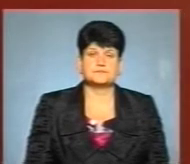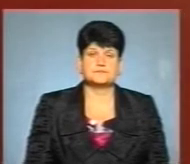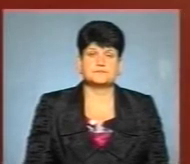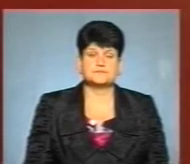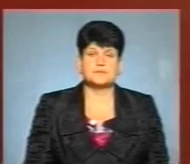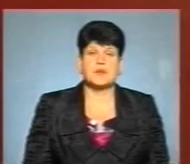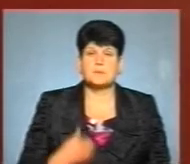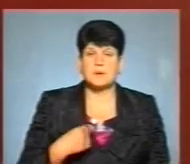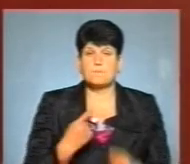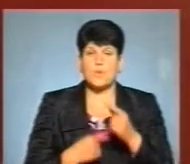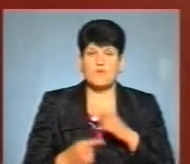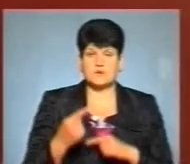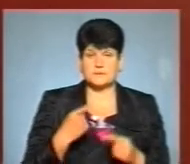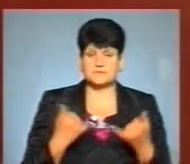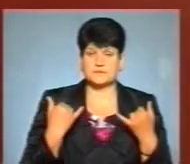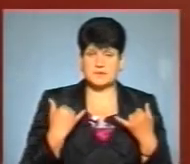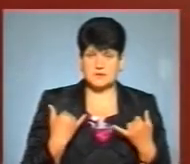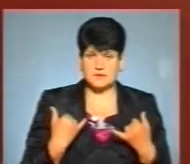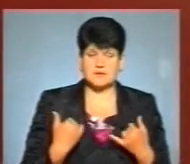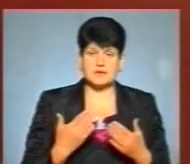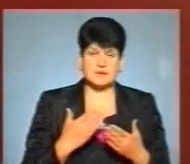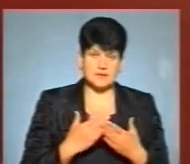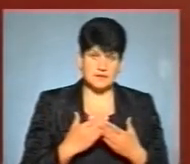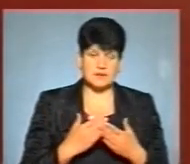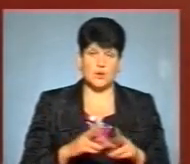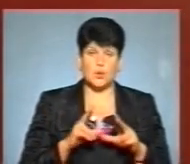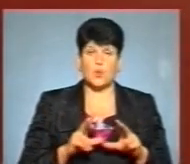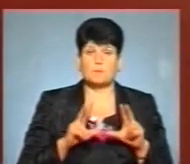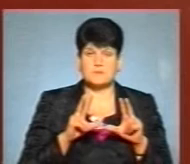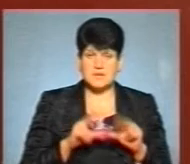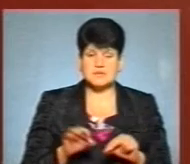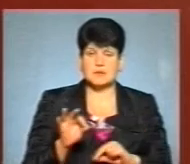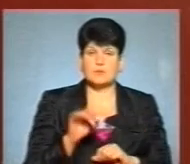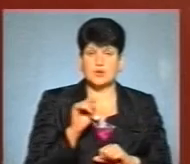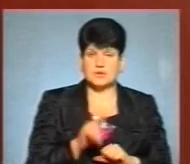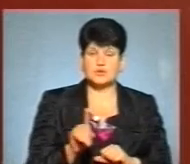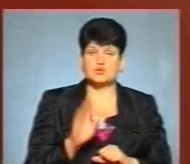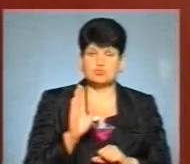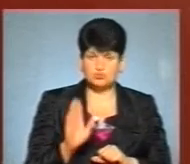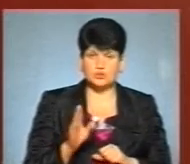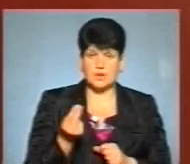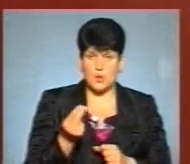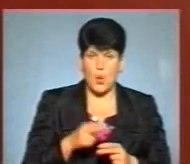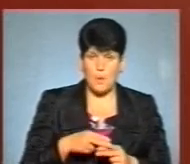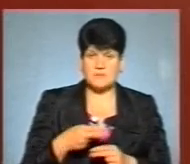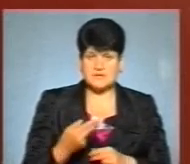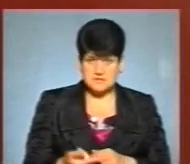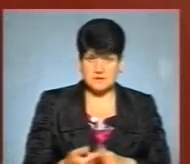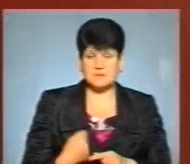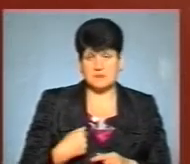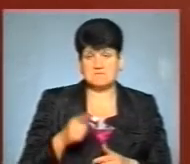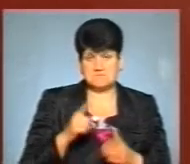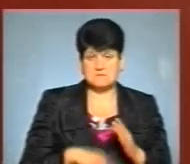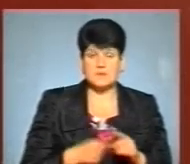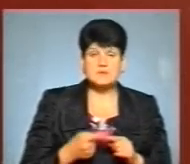Ми повертаємося в студію. Отже, є певна обіцянка про те, що буде якась компенсація. Ми на це дуже